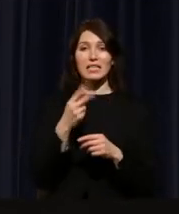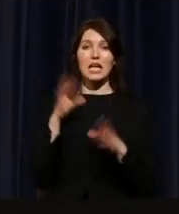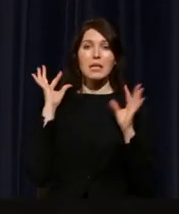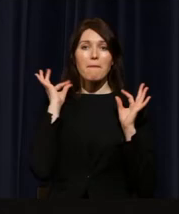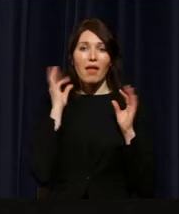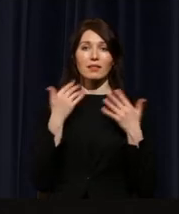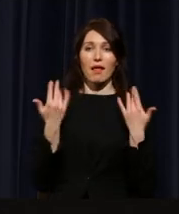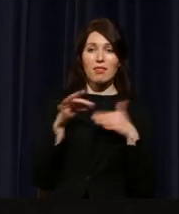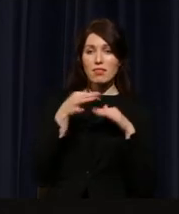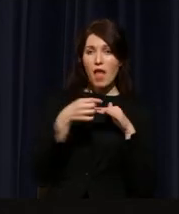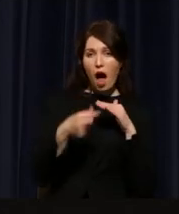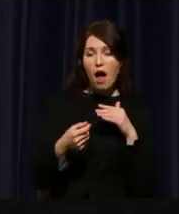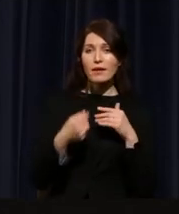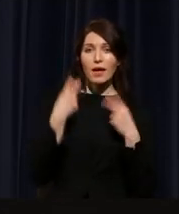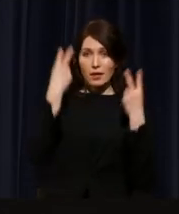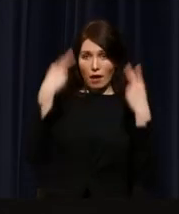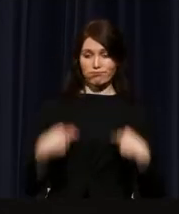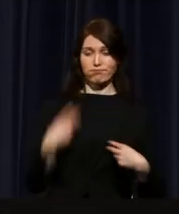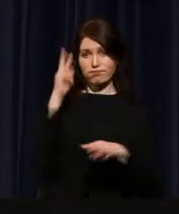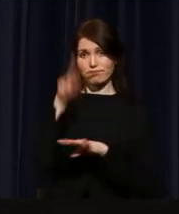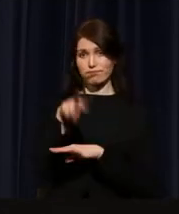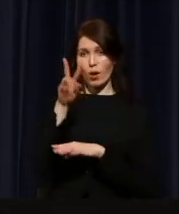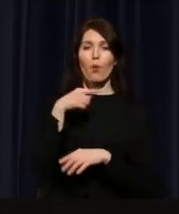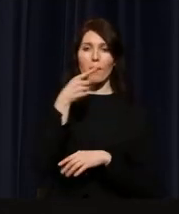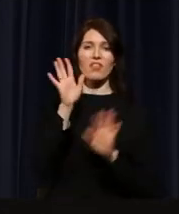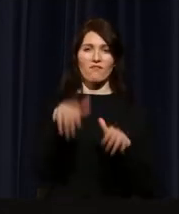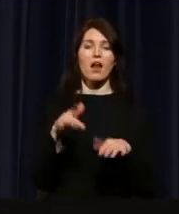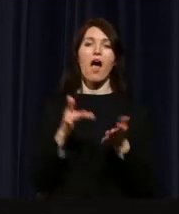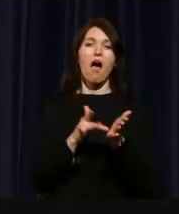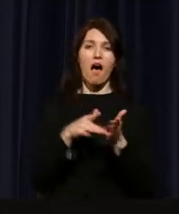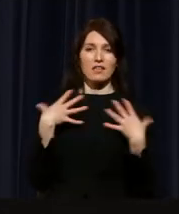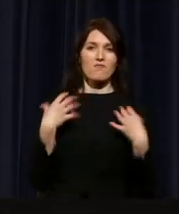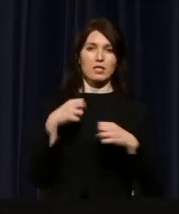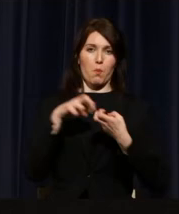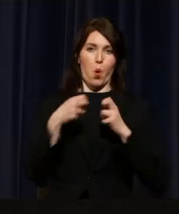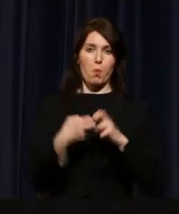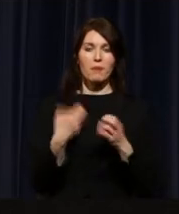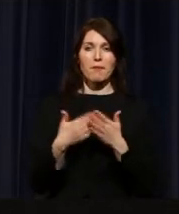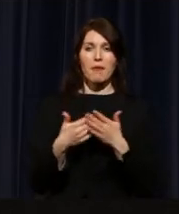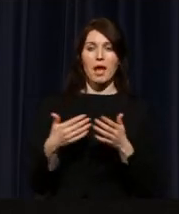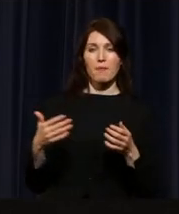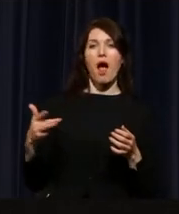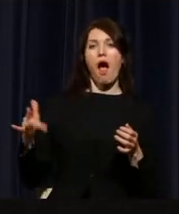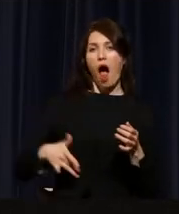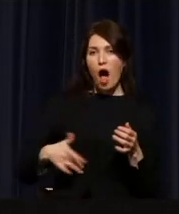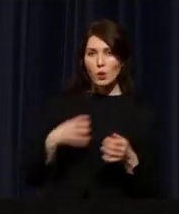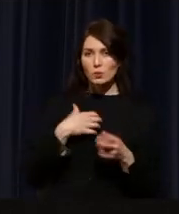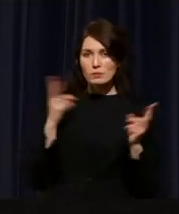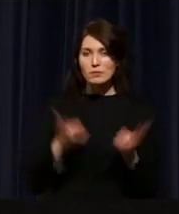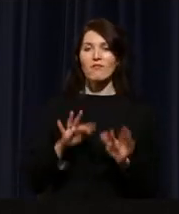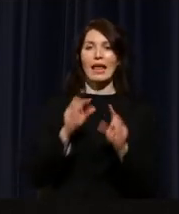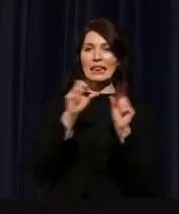mati, nagi, nezinu, ārējās pazīmes, un jau pateikt, kādas ir problēmas, veselības problēmas. Tātad tur varētu būt aknu patoloģija, tur varētu būt